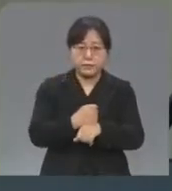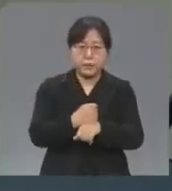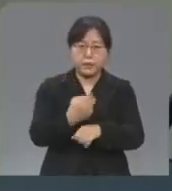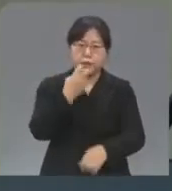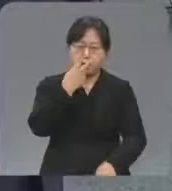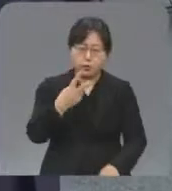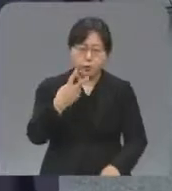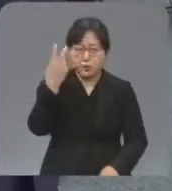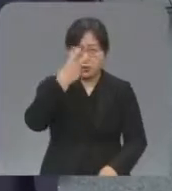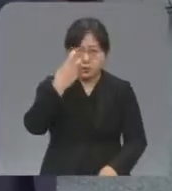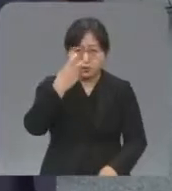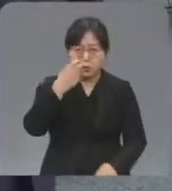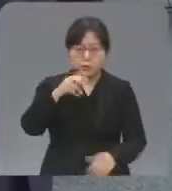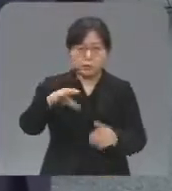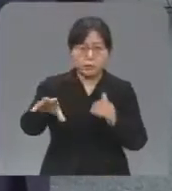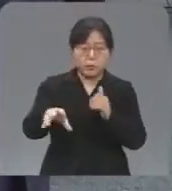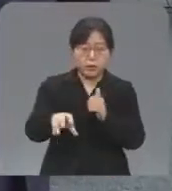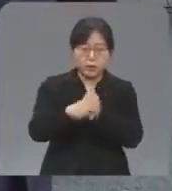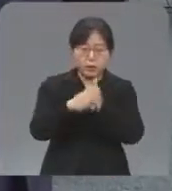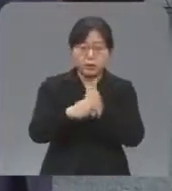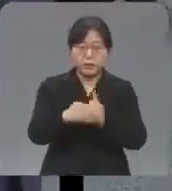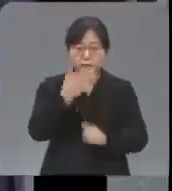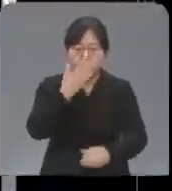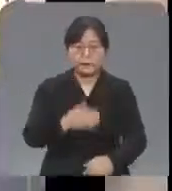악취 측정과 시료 채취가 가능합니다.